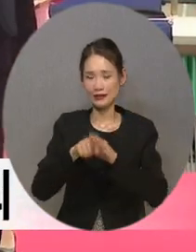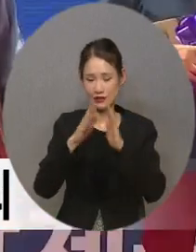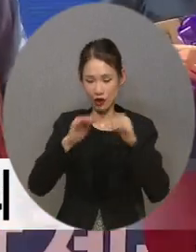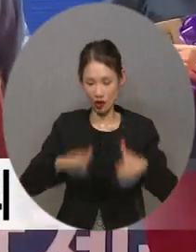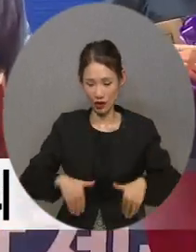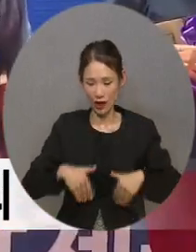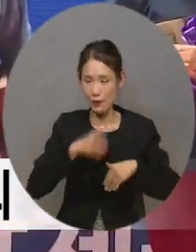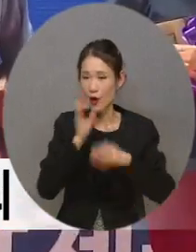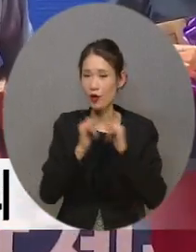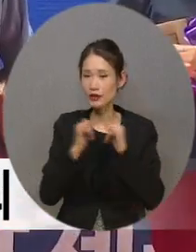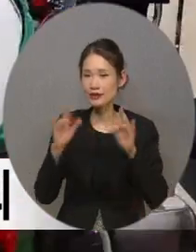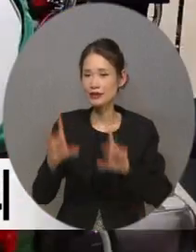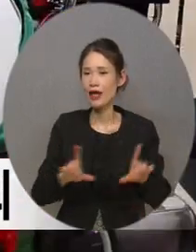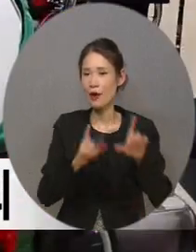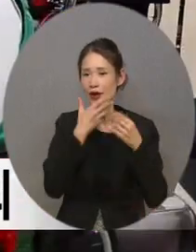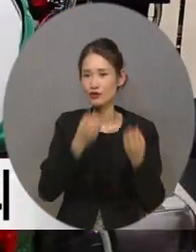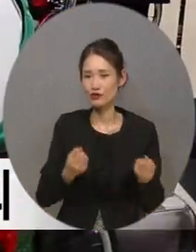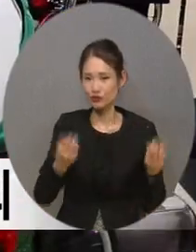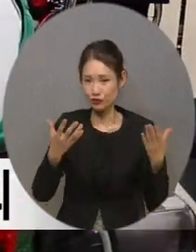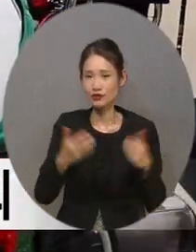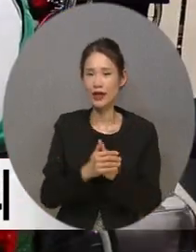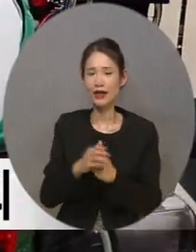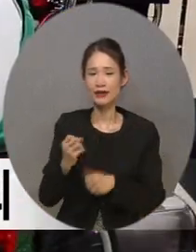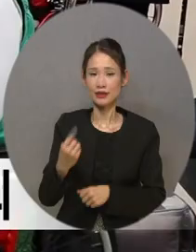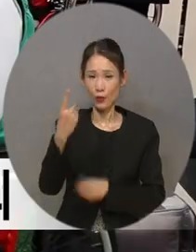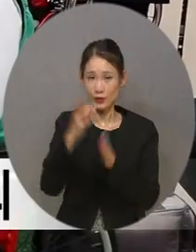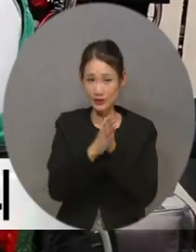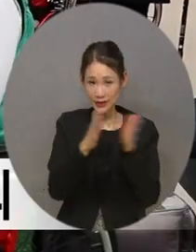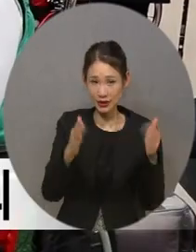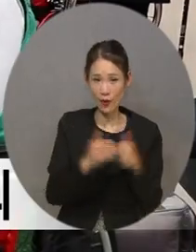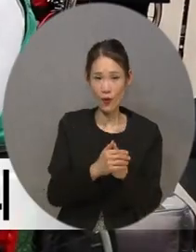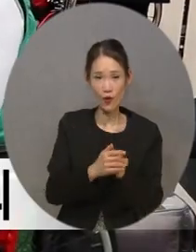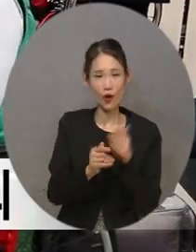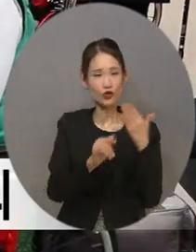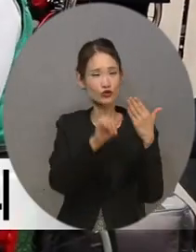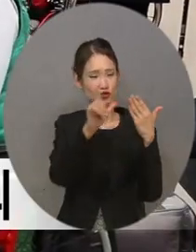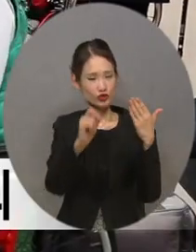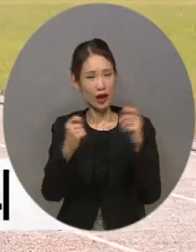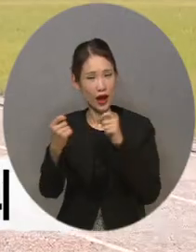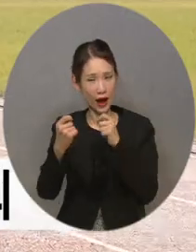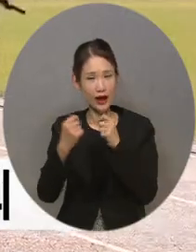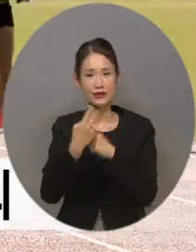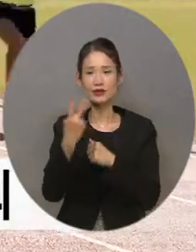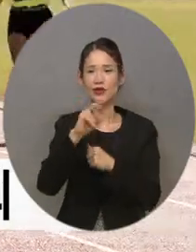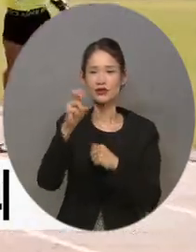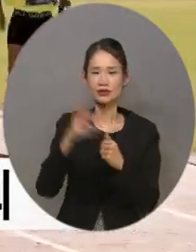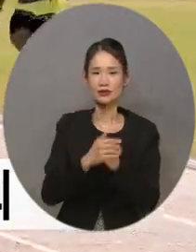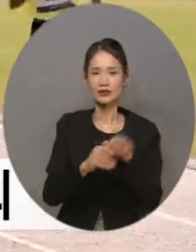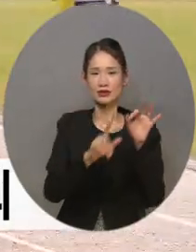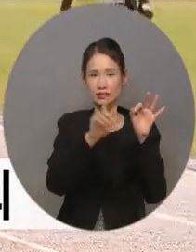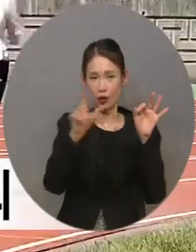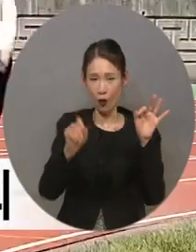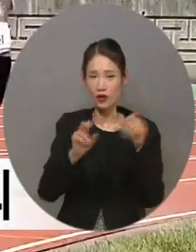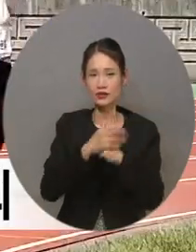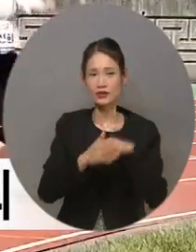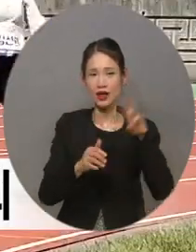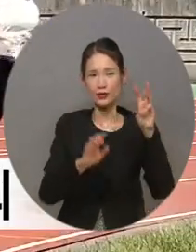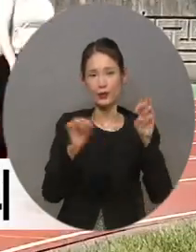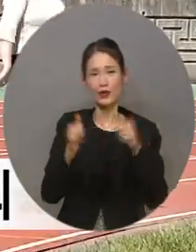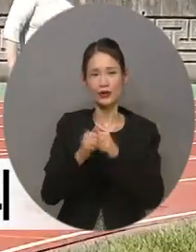생활체육대축전을 시작으로 오는 9월 2023 전남장애인 생활체육대회, 10월 제35회